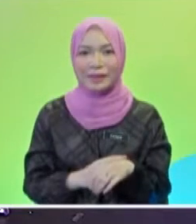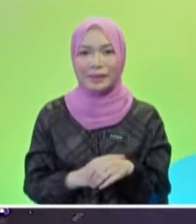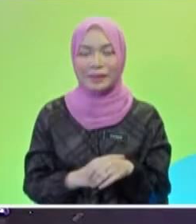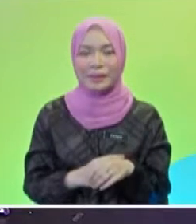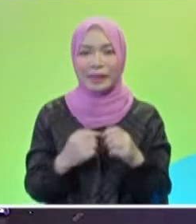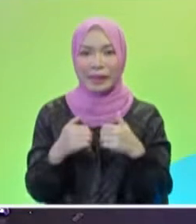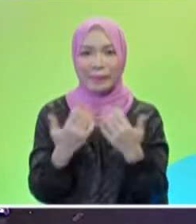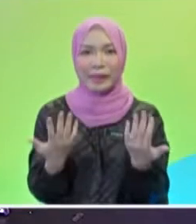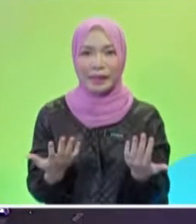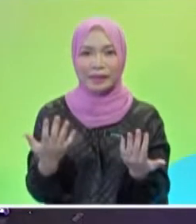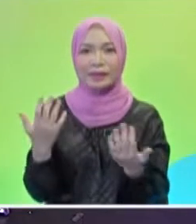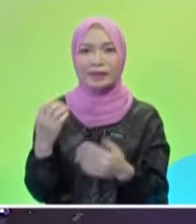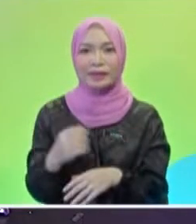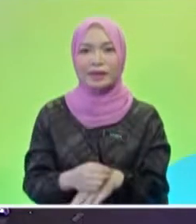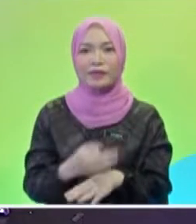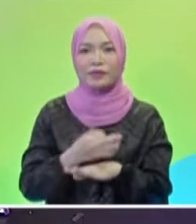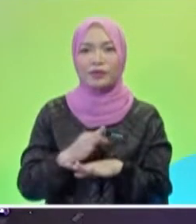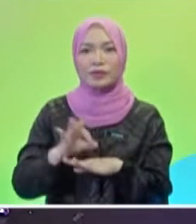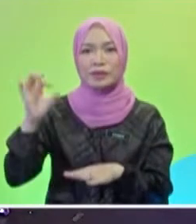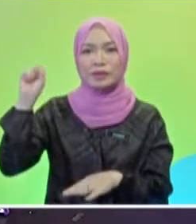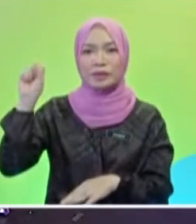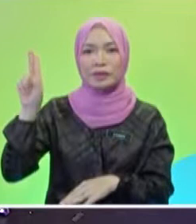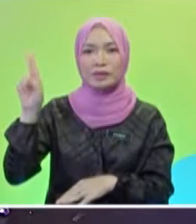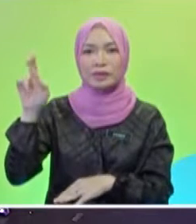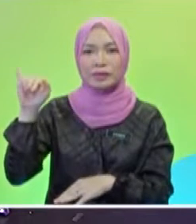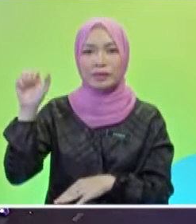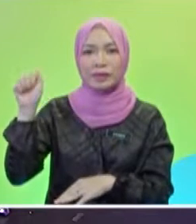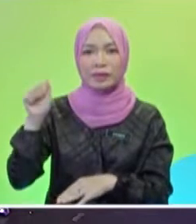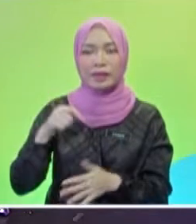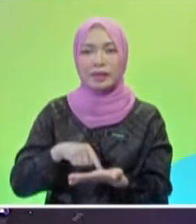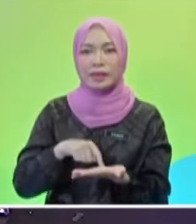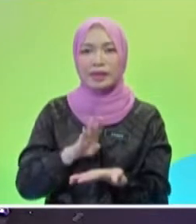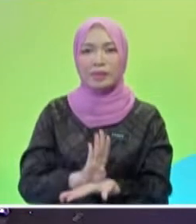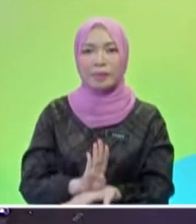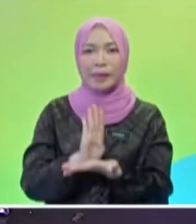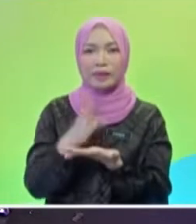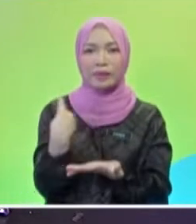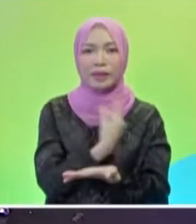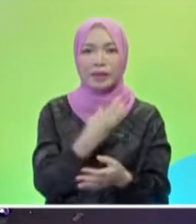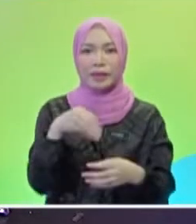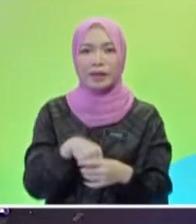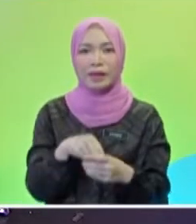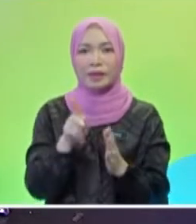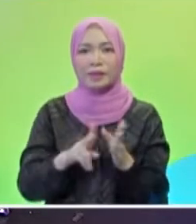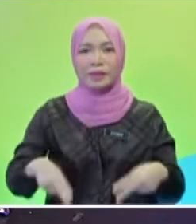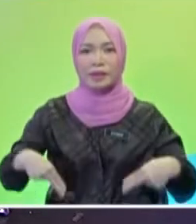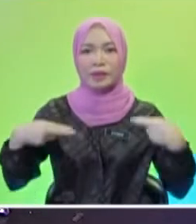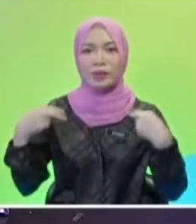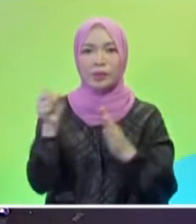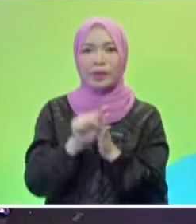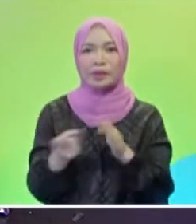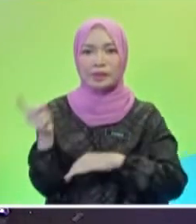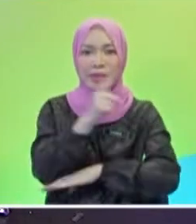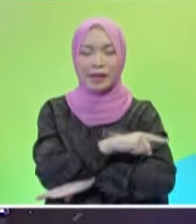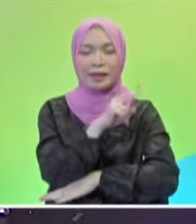betul kehidupan sehari-hari ini semuanya itupoker Kabogoh Jauh olesan murid-murid di